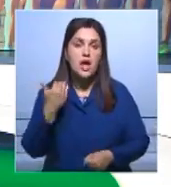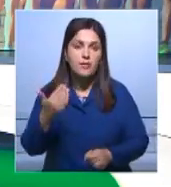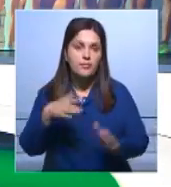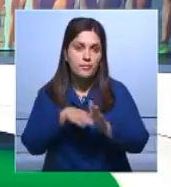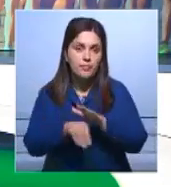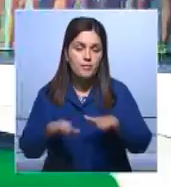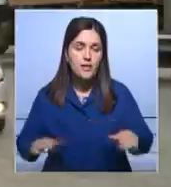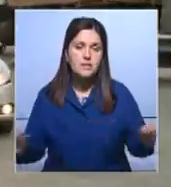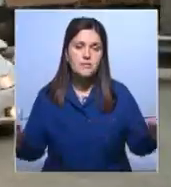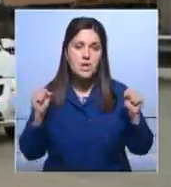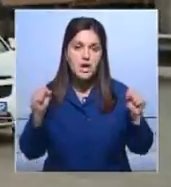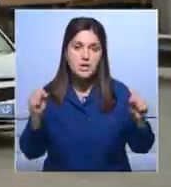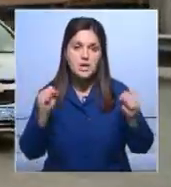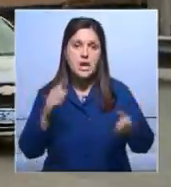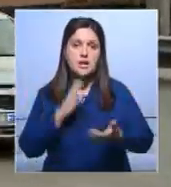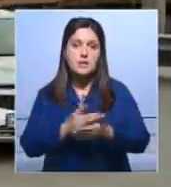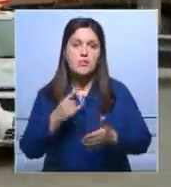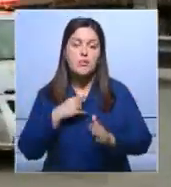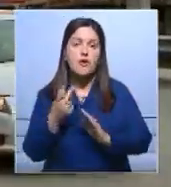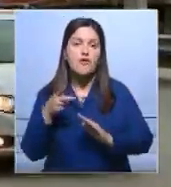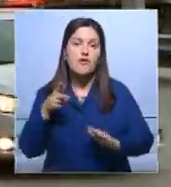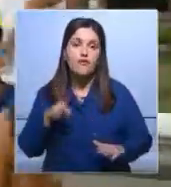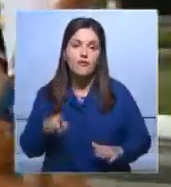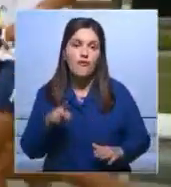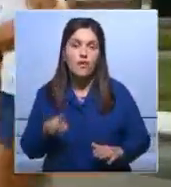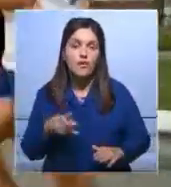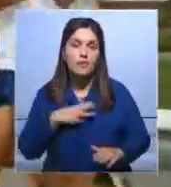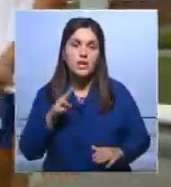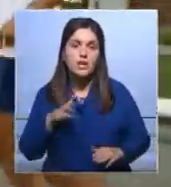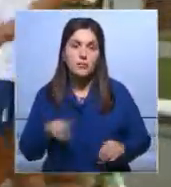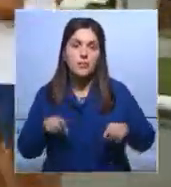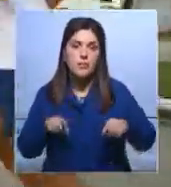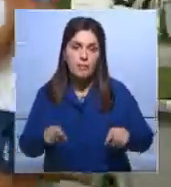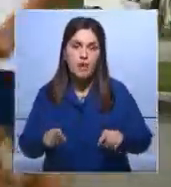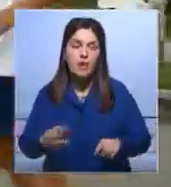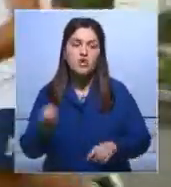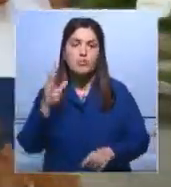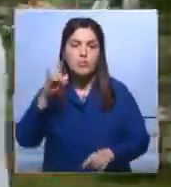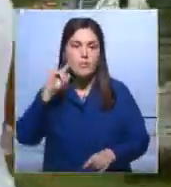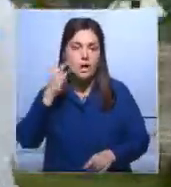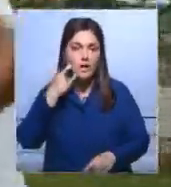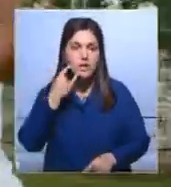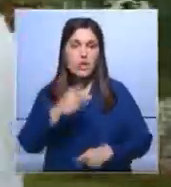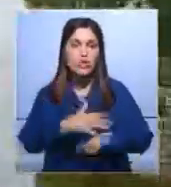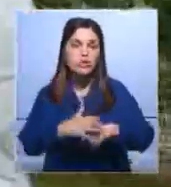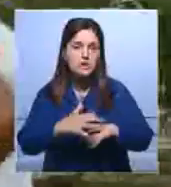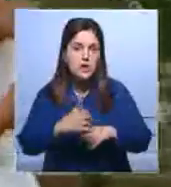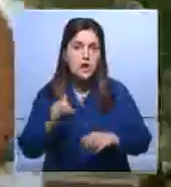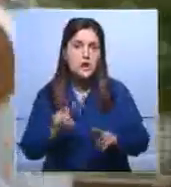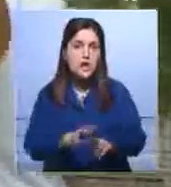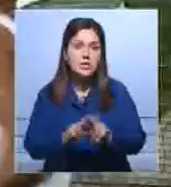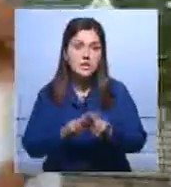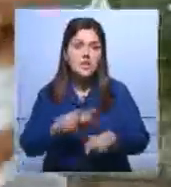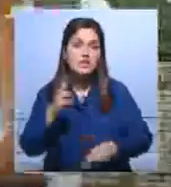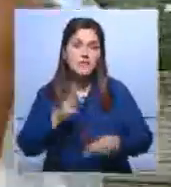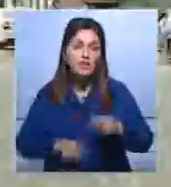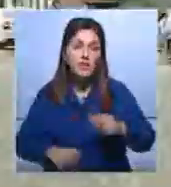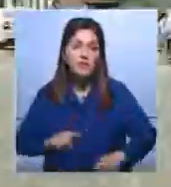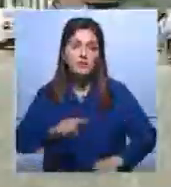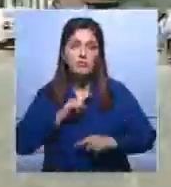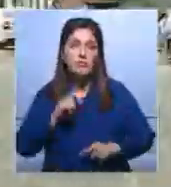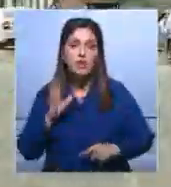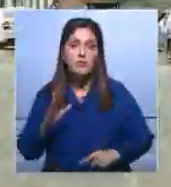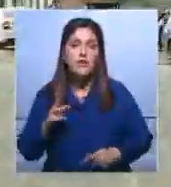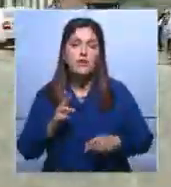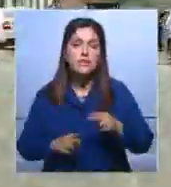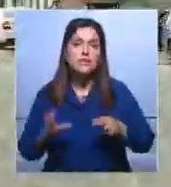пополнили местные спортсмены. Позади у марафонцев более 2000 километров. Впереди Павлодар, Кокшетау и Астана. Завершится эстафета в